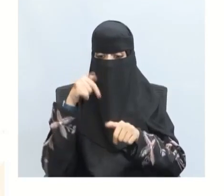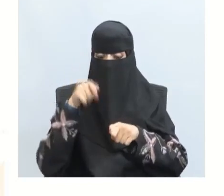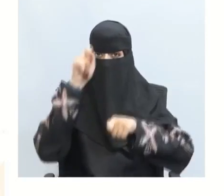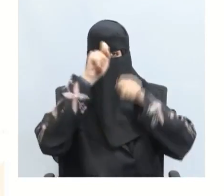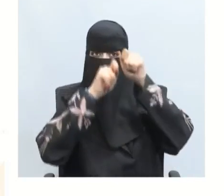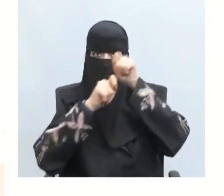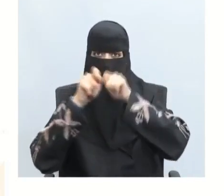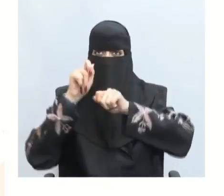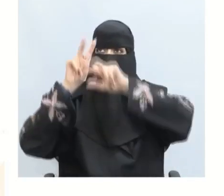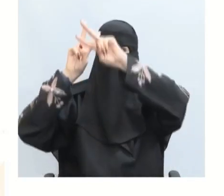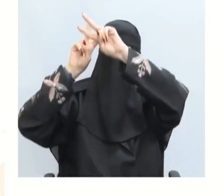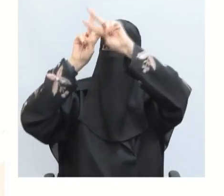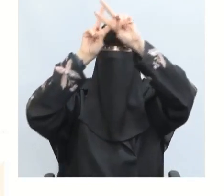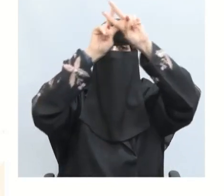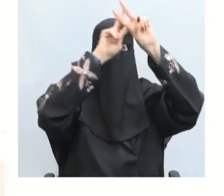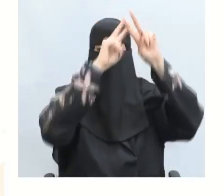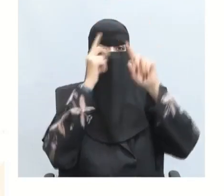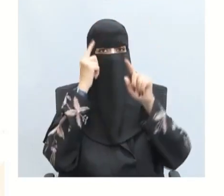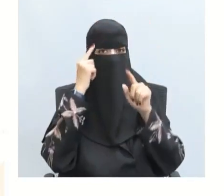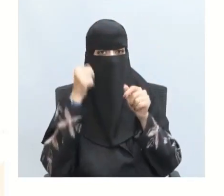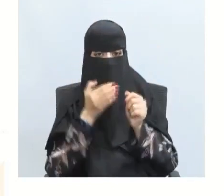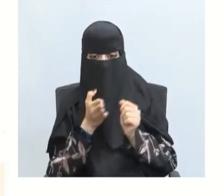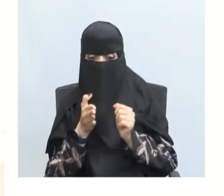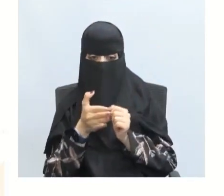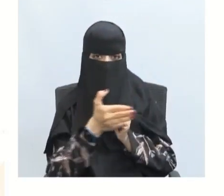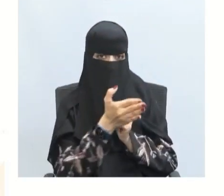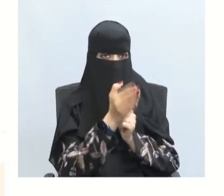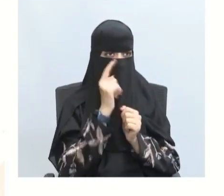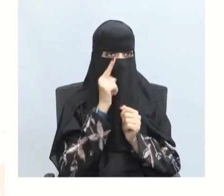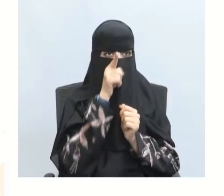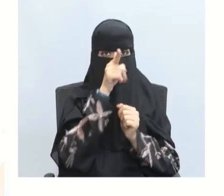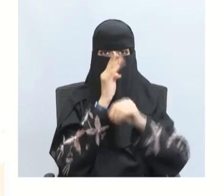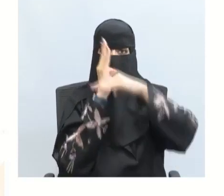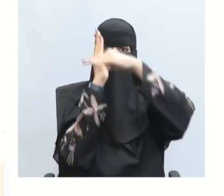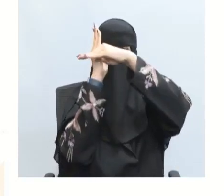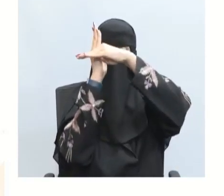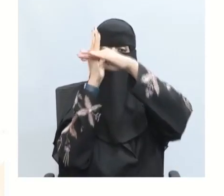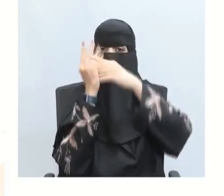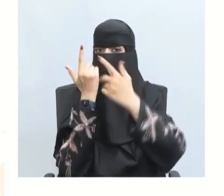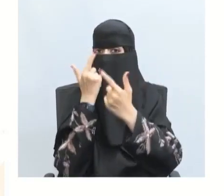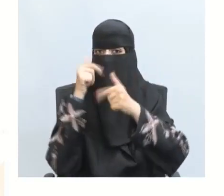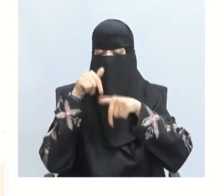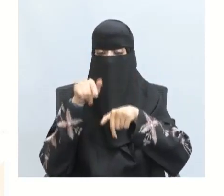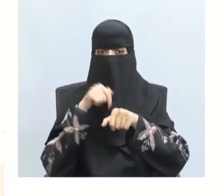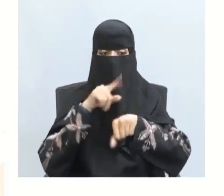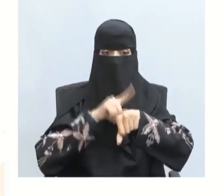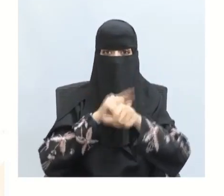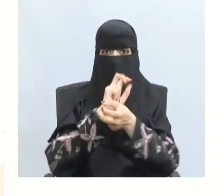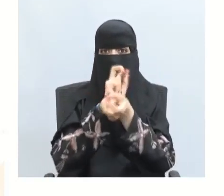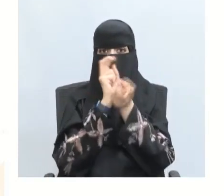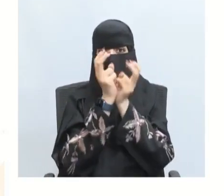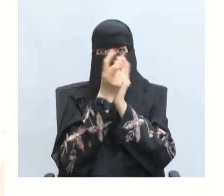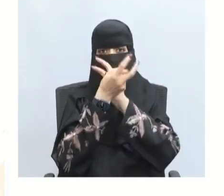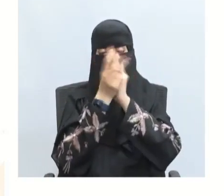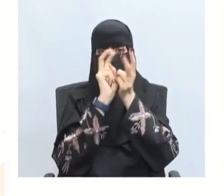تستخدمها قديما للاستدلال بالاتجاهات وفصول السنه قال